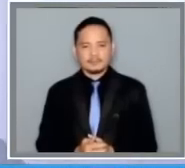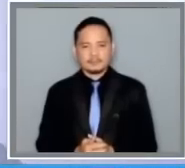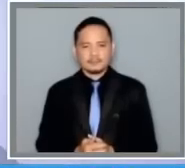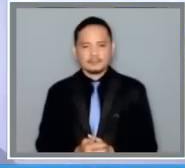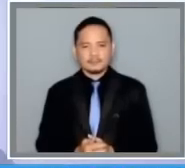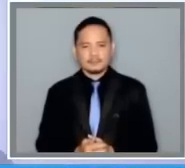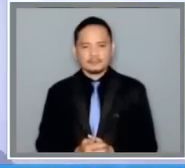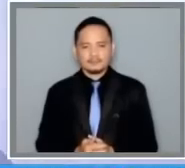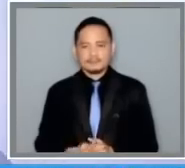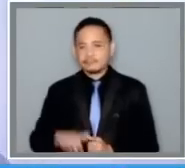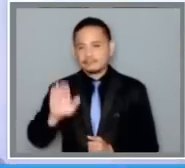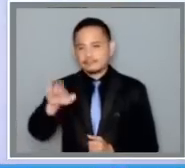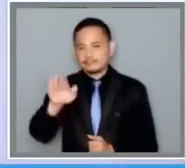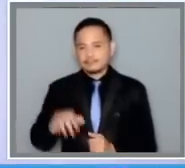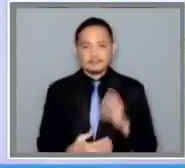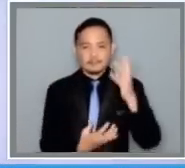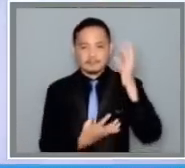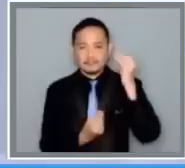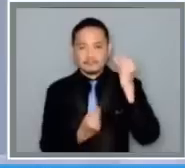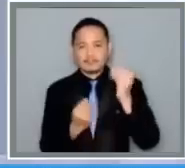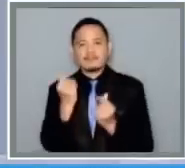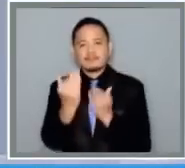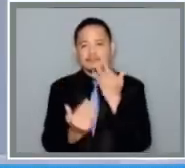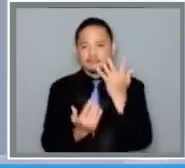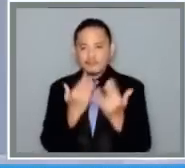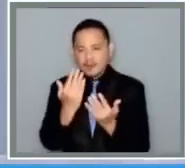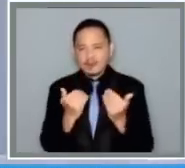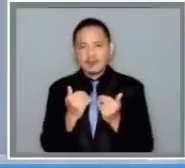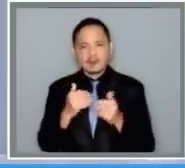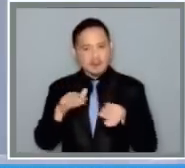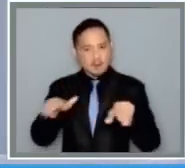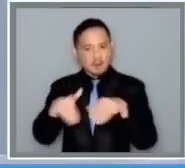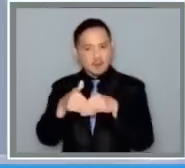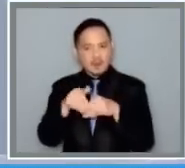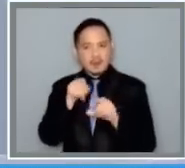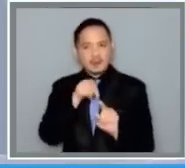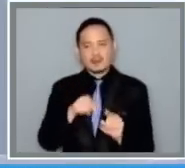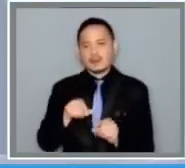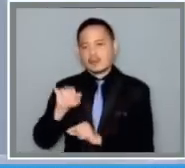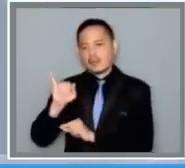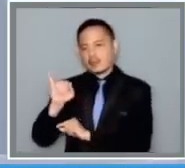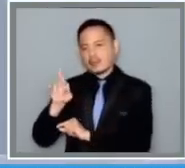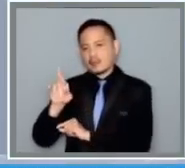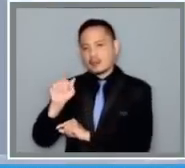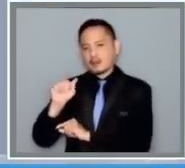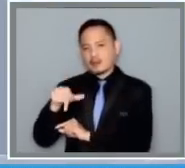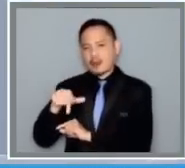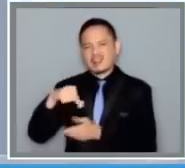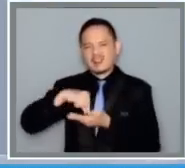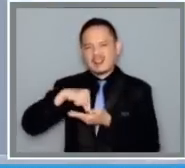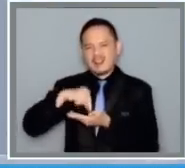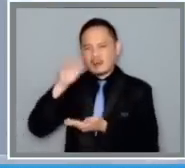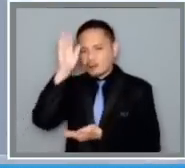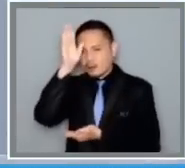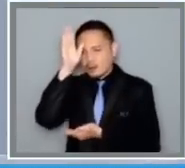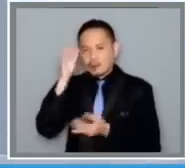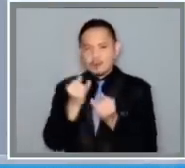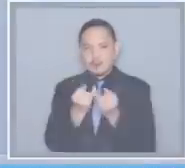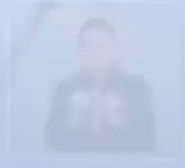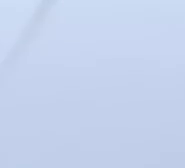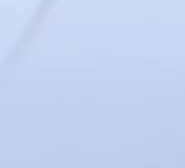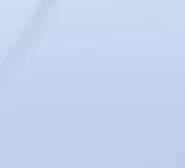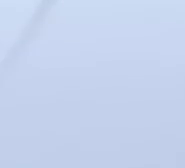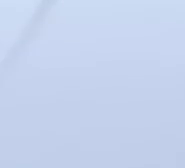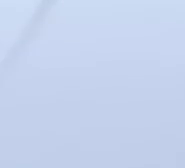Samantala, update naman tayo sa sunog sa isang kasalan dyan sa Iraq. Naku, umakyat na ho sa 113 ang bilang ng mga nasawi. Sabi po